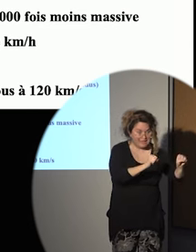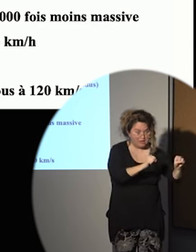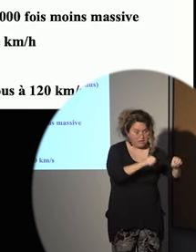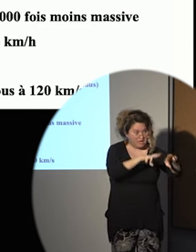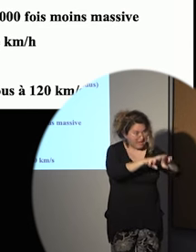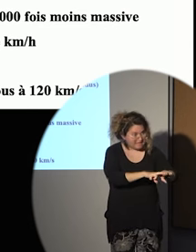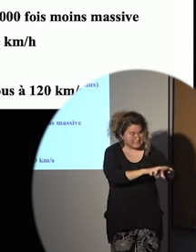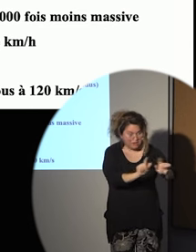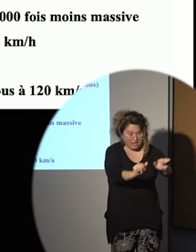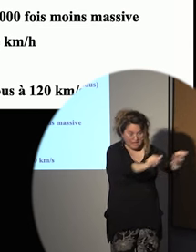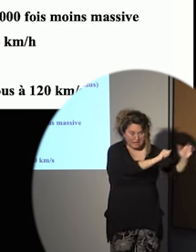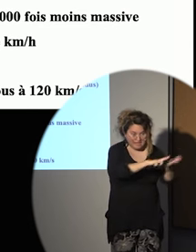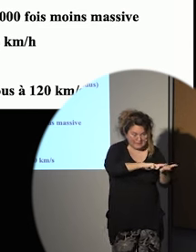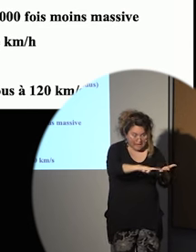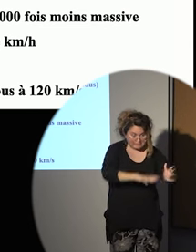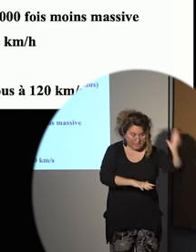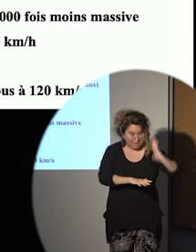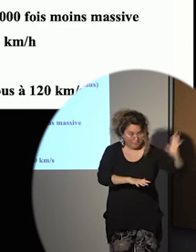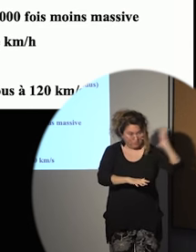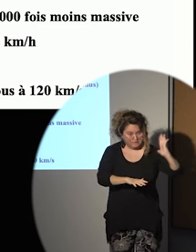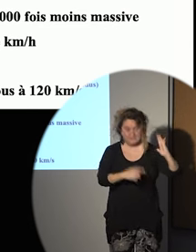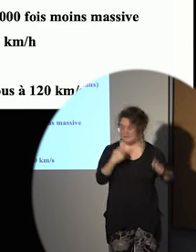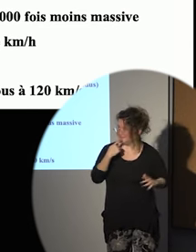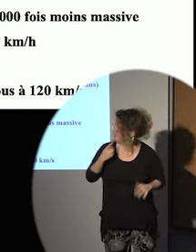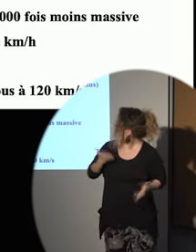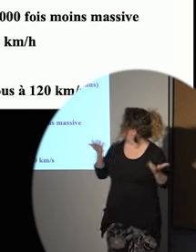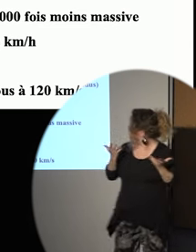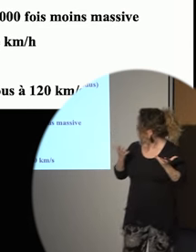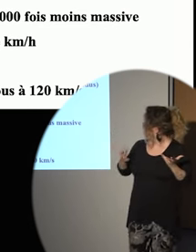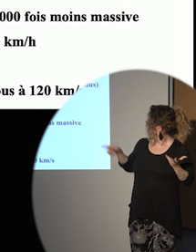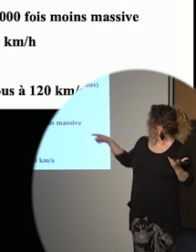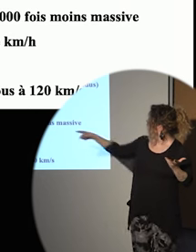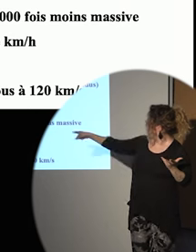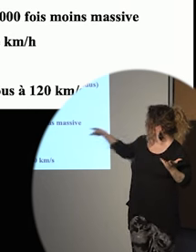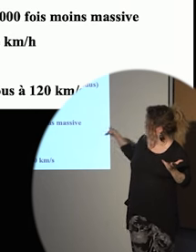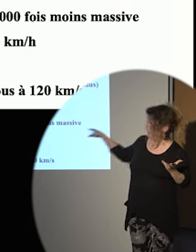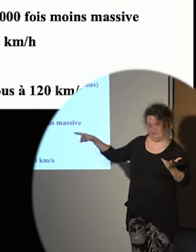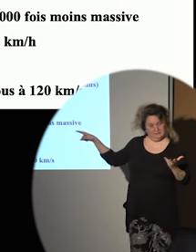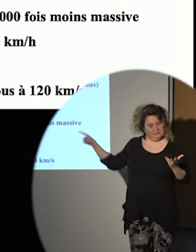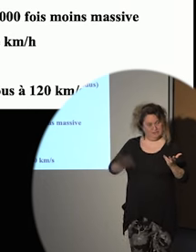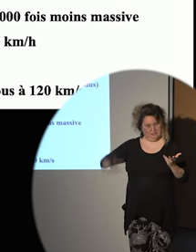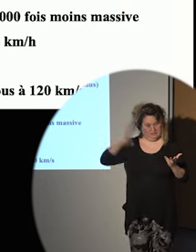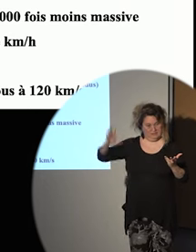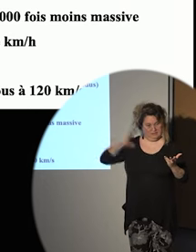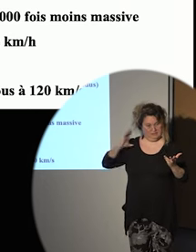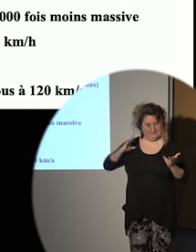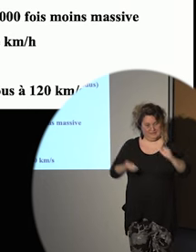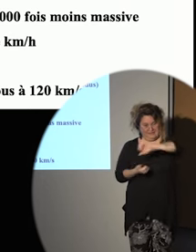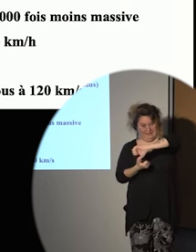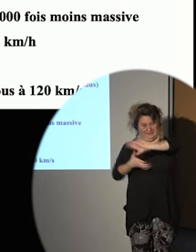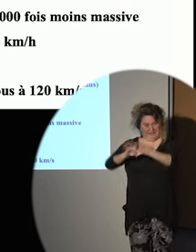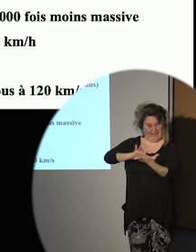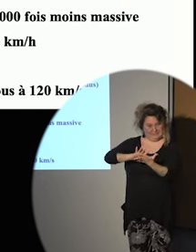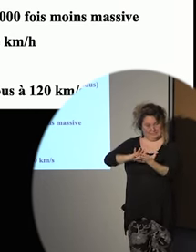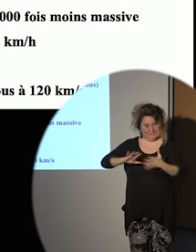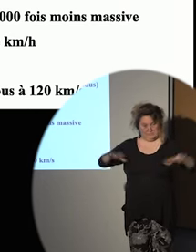d'années, deux galaxies se sont rentrées dedans et ont formé une nouvelle galaxie qui est notre Voie lactée actuelle. Et vous voyez, c'est il y a 9